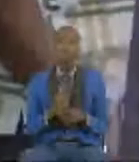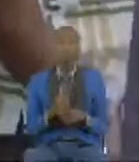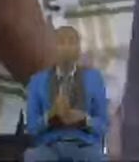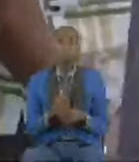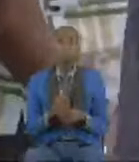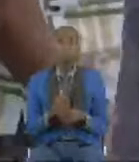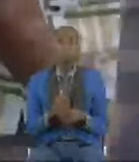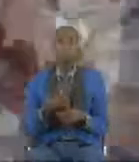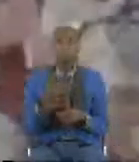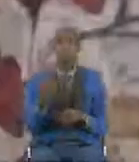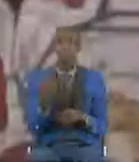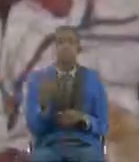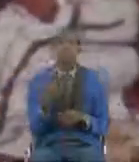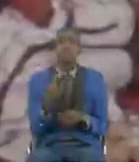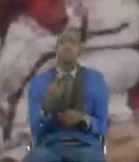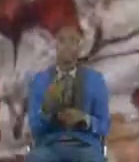La lumière